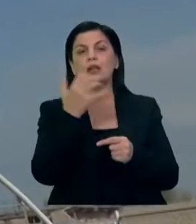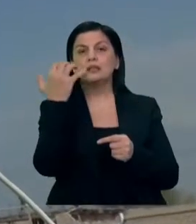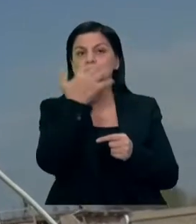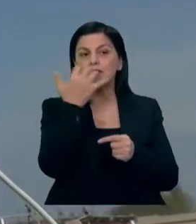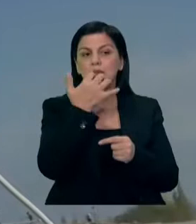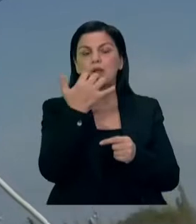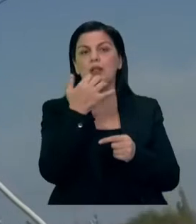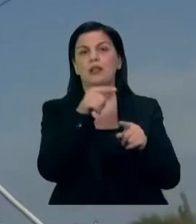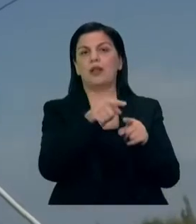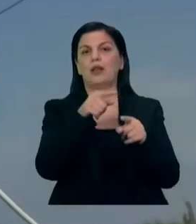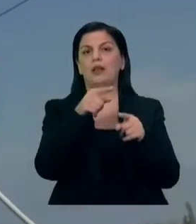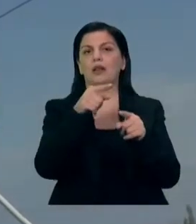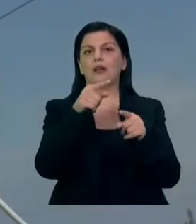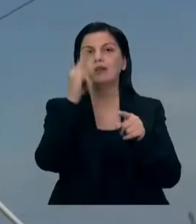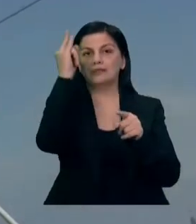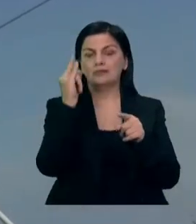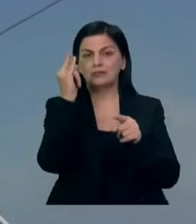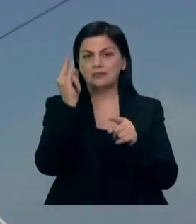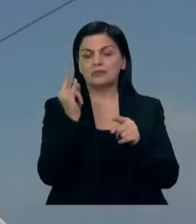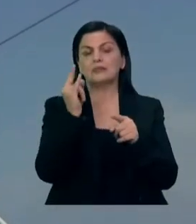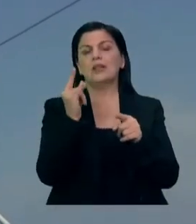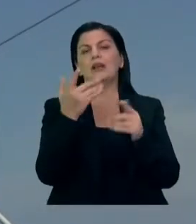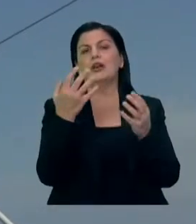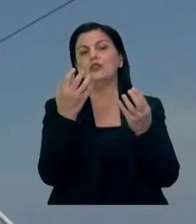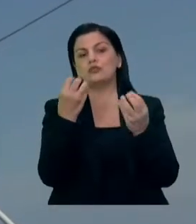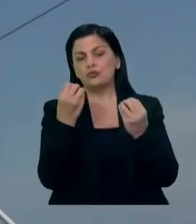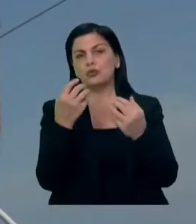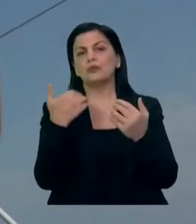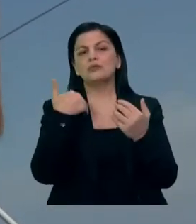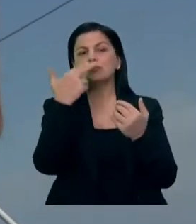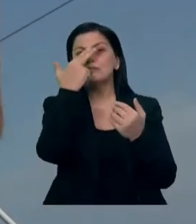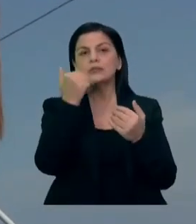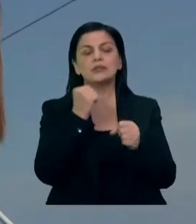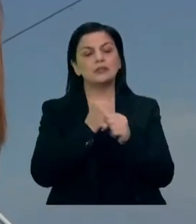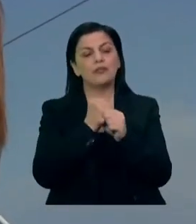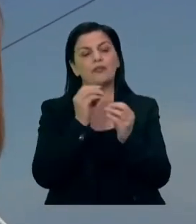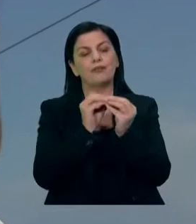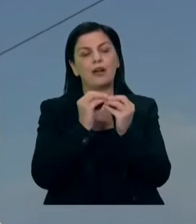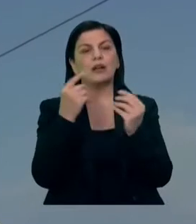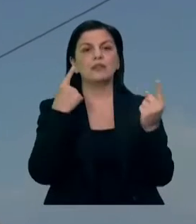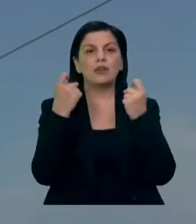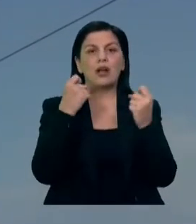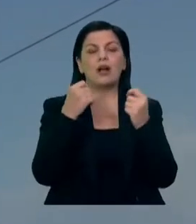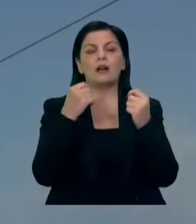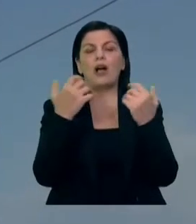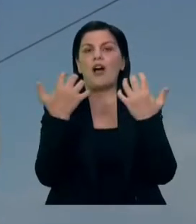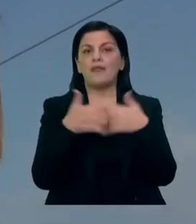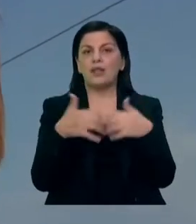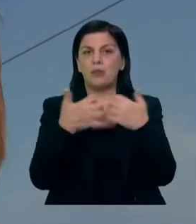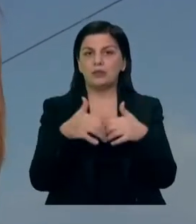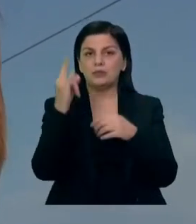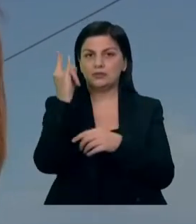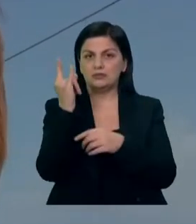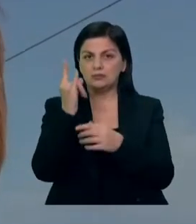stansiyadan, həm də ənənəvi sundan ölçüş işləri aparırıq. Müqayisəli şəkildə aparırıq hər ikisindən də. Avtomat stansiyada dəqiq göstərir,